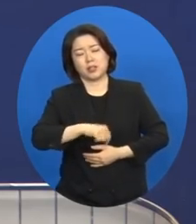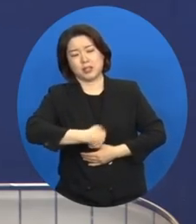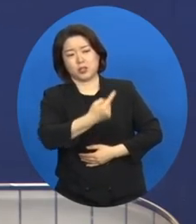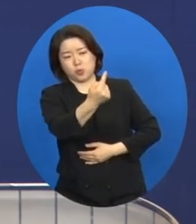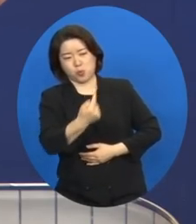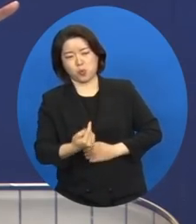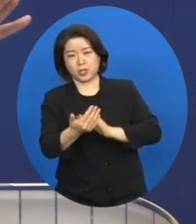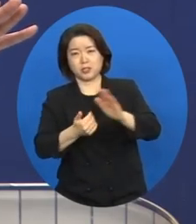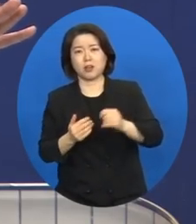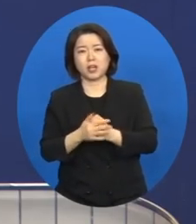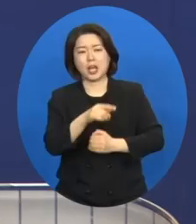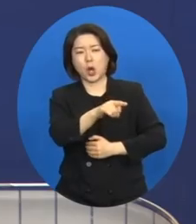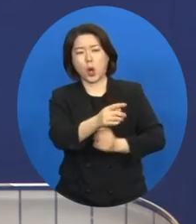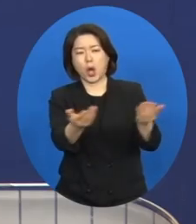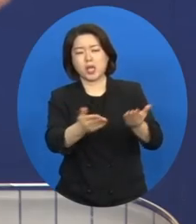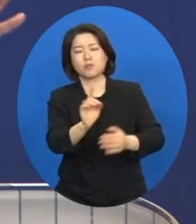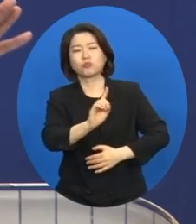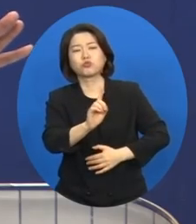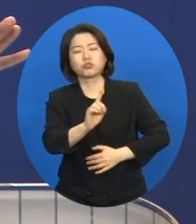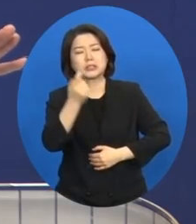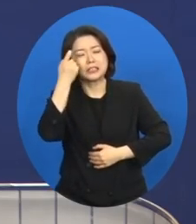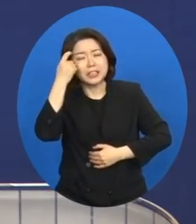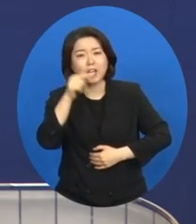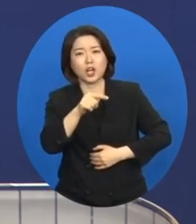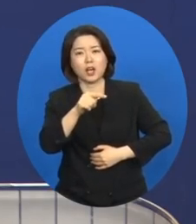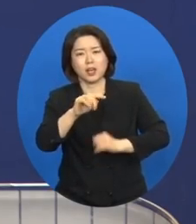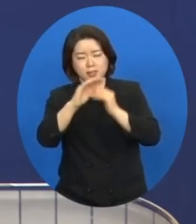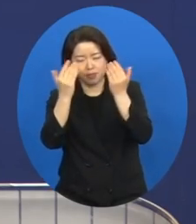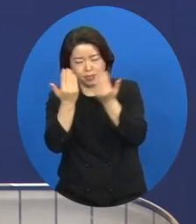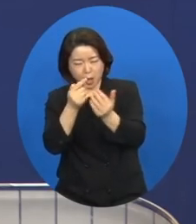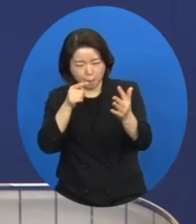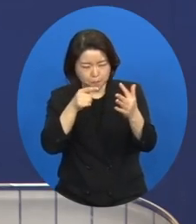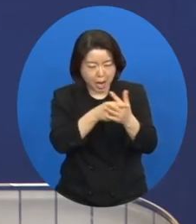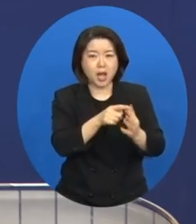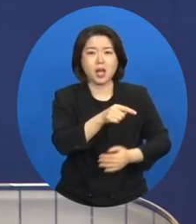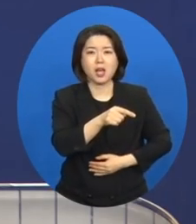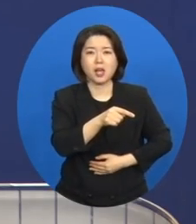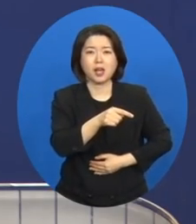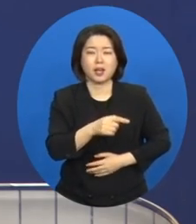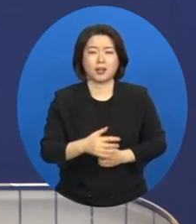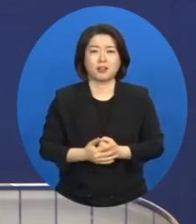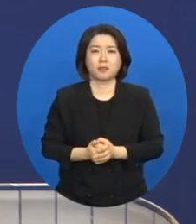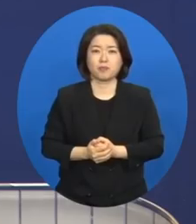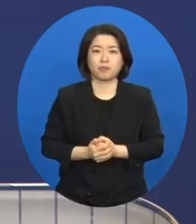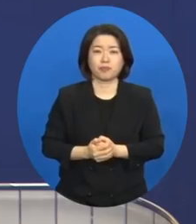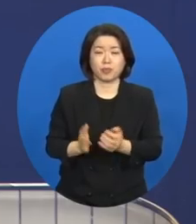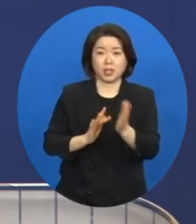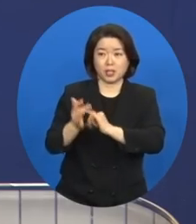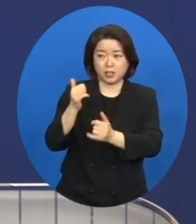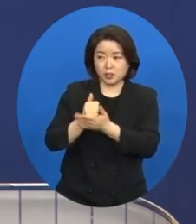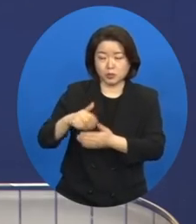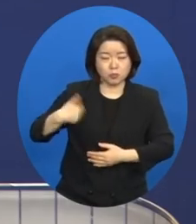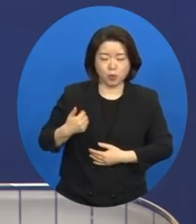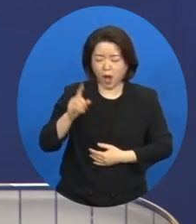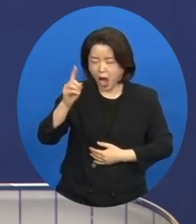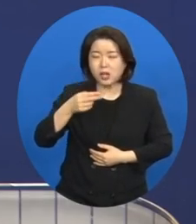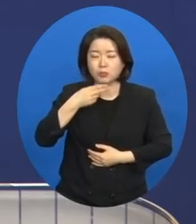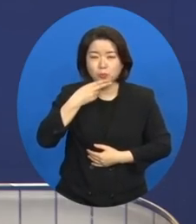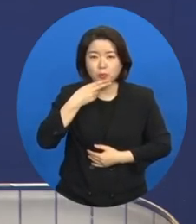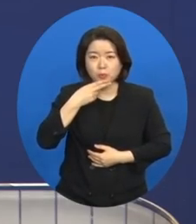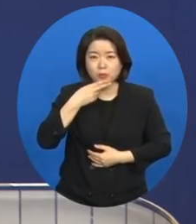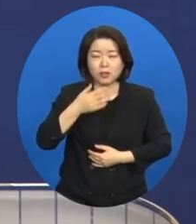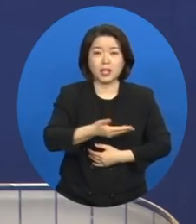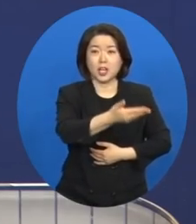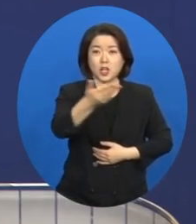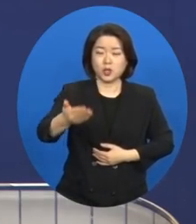이전에 무엇을 하고 있었고 어떤 생각을 하고 있었는지를 다 알고 계셨어요. 여러분, 예수님은 모르시는 것이 없습니다. 여러분들이